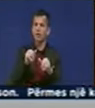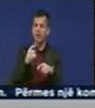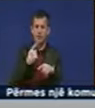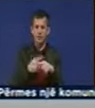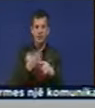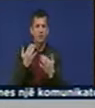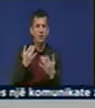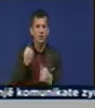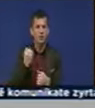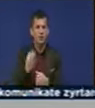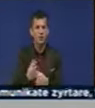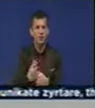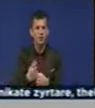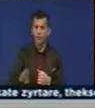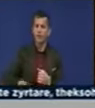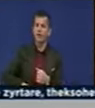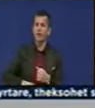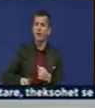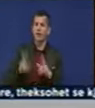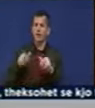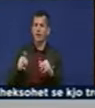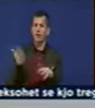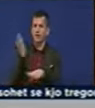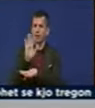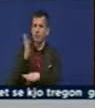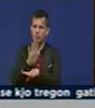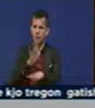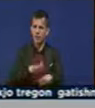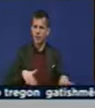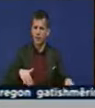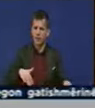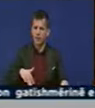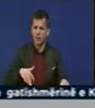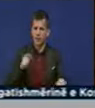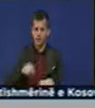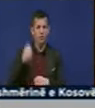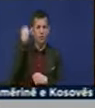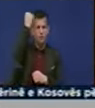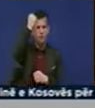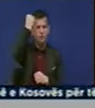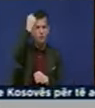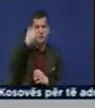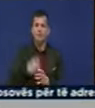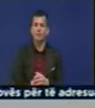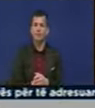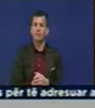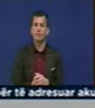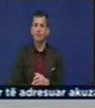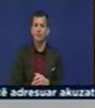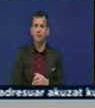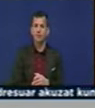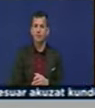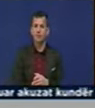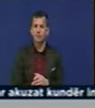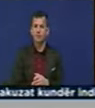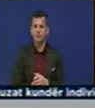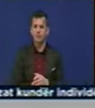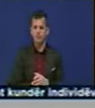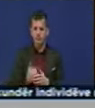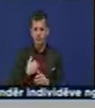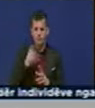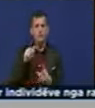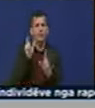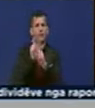numri i konsiderueshëm i grave deputete në Parlamentin e Kosovës. Prandaj edhe unë kam